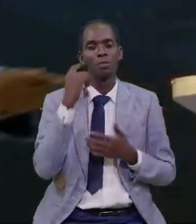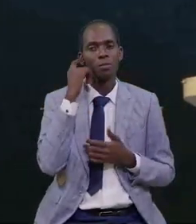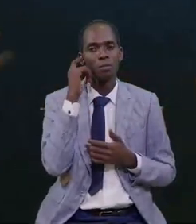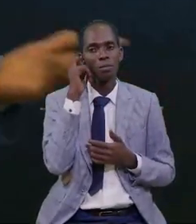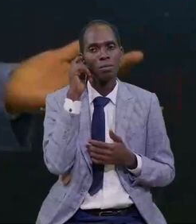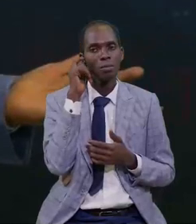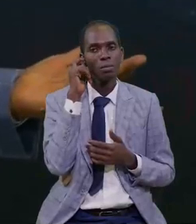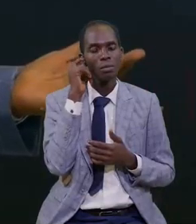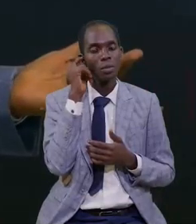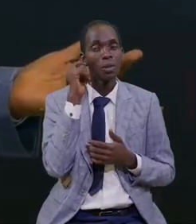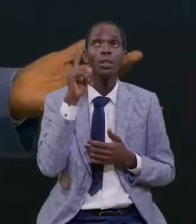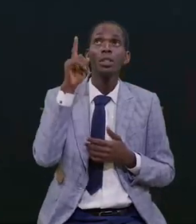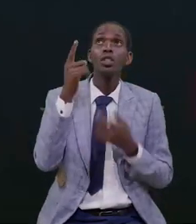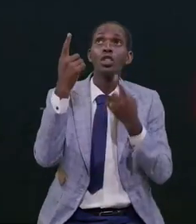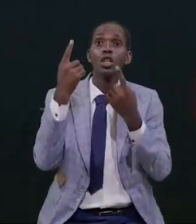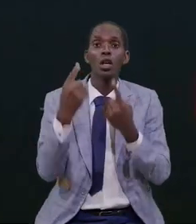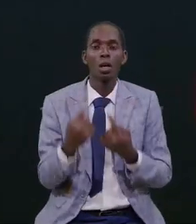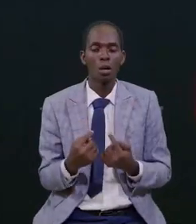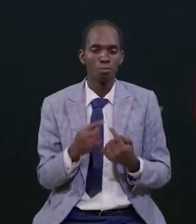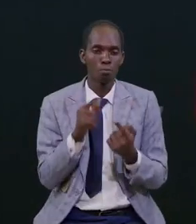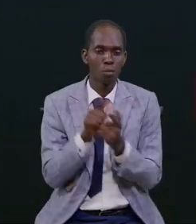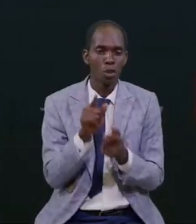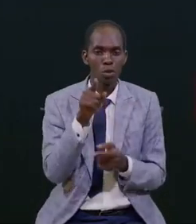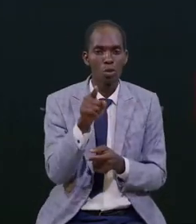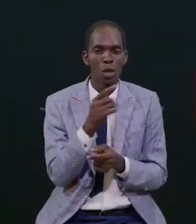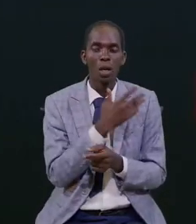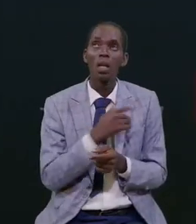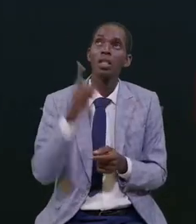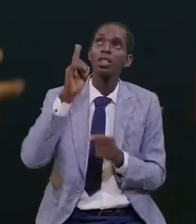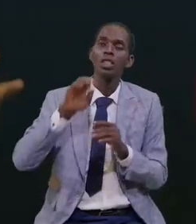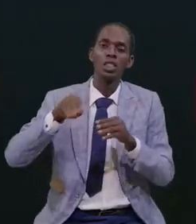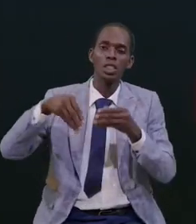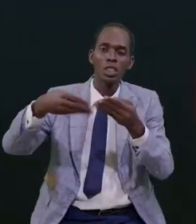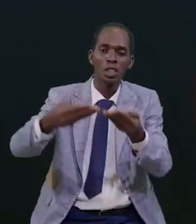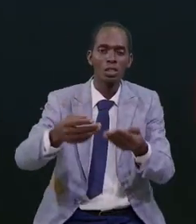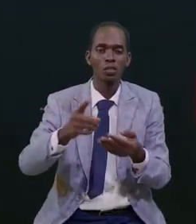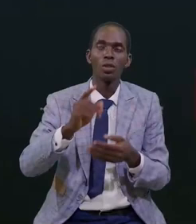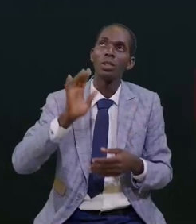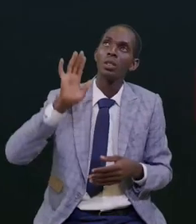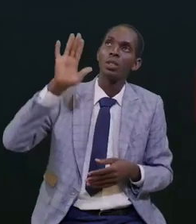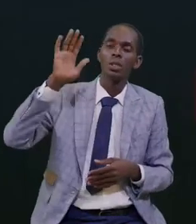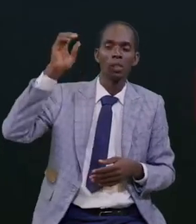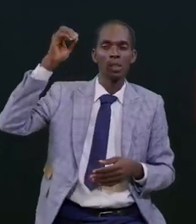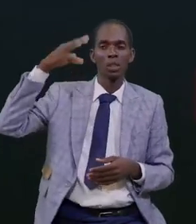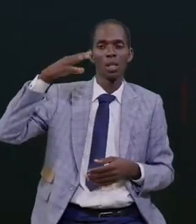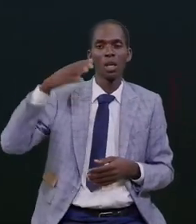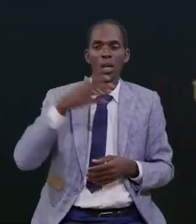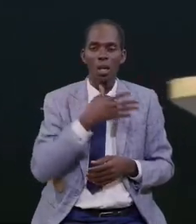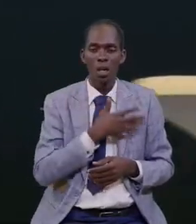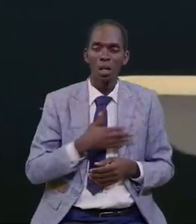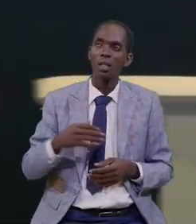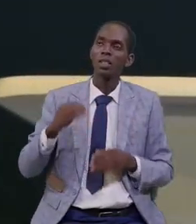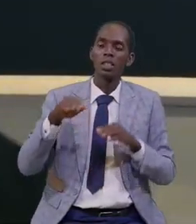il vient à toi et il te donne cette vie et il te donne cette